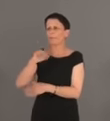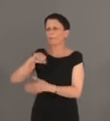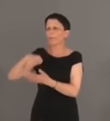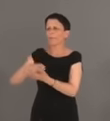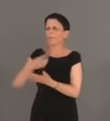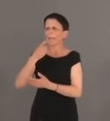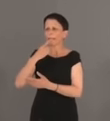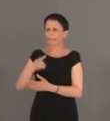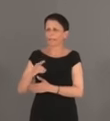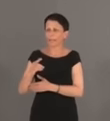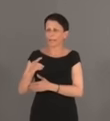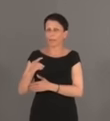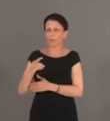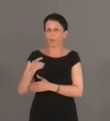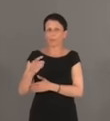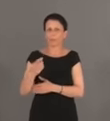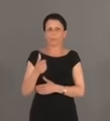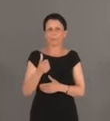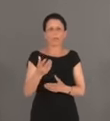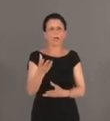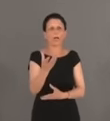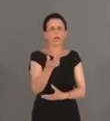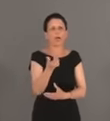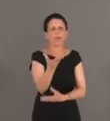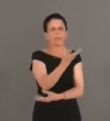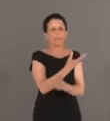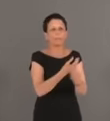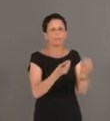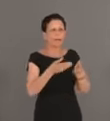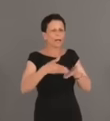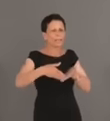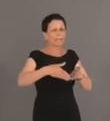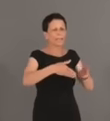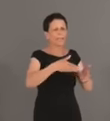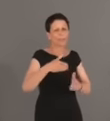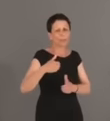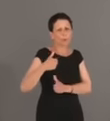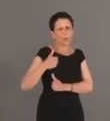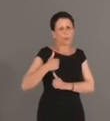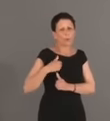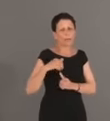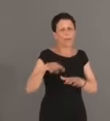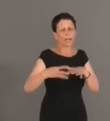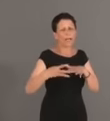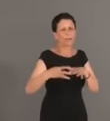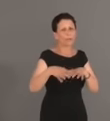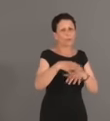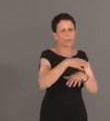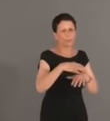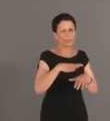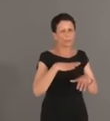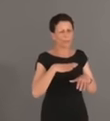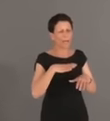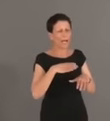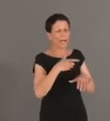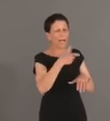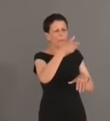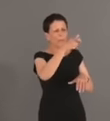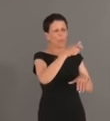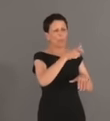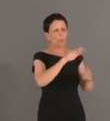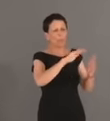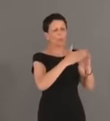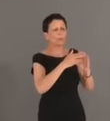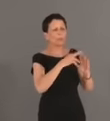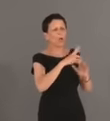j'ai été contacté par un habitant de la Traverse du Colonel, dans le 14e arrondissement, qui me signalait l'installation d'individus issus de la communauté rome sur